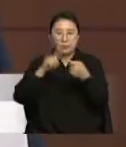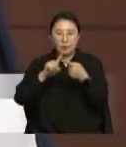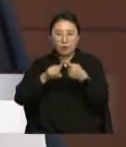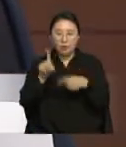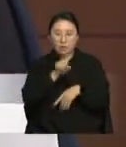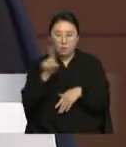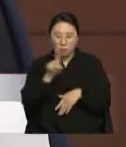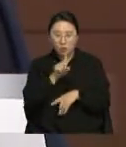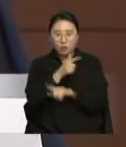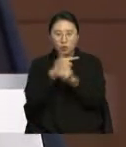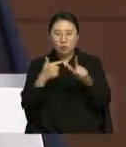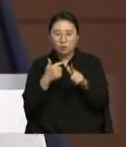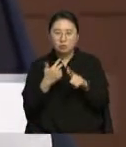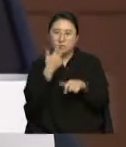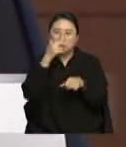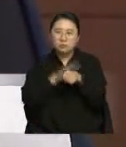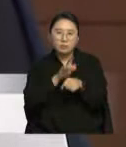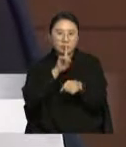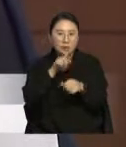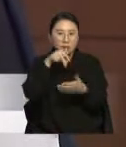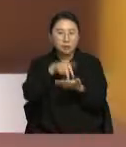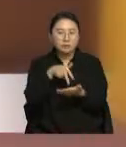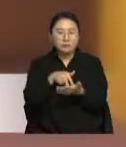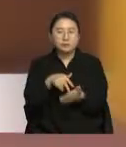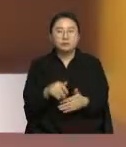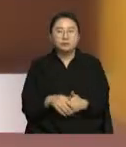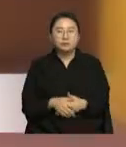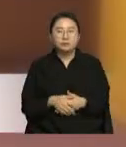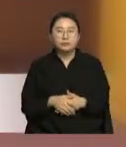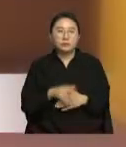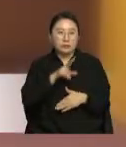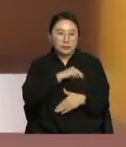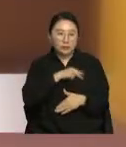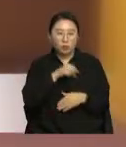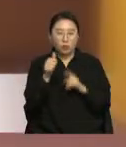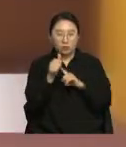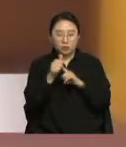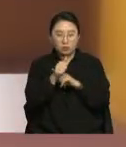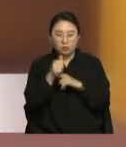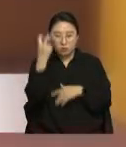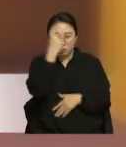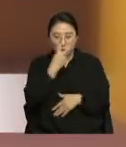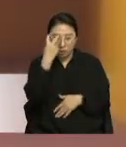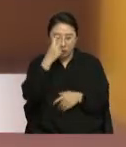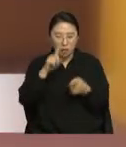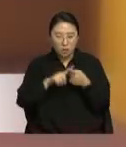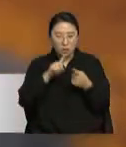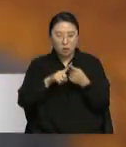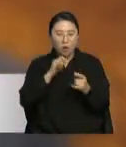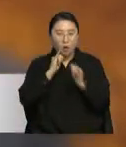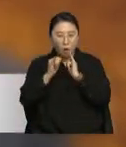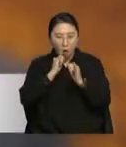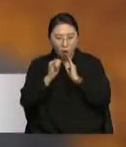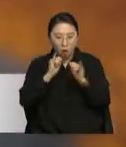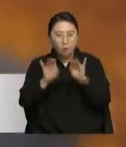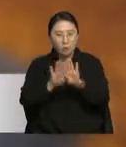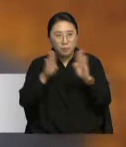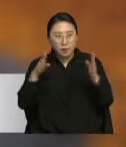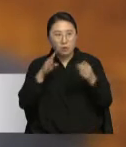이는 언어도단이며 적반하장이라고 주장했습니다. 해당 구의원은 수사 중인 사안에 대해 언론에 실명을